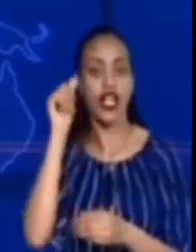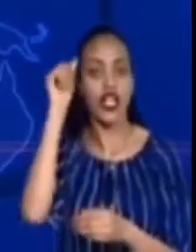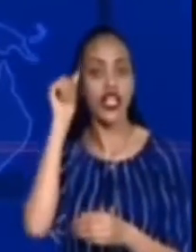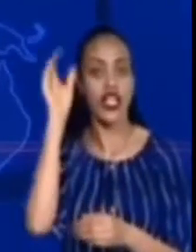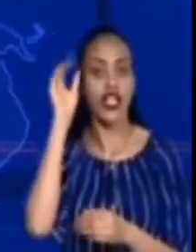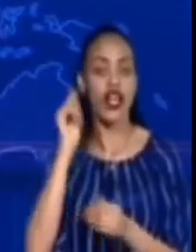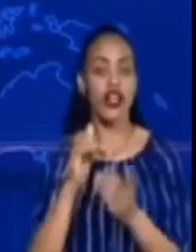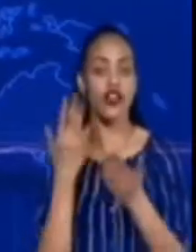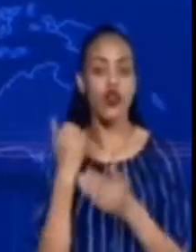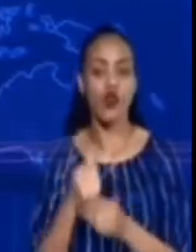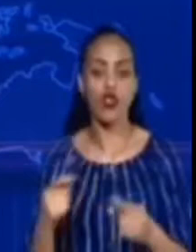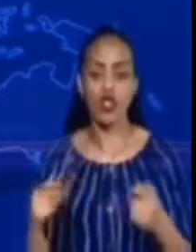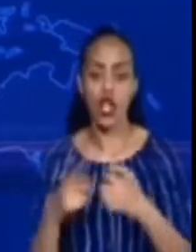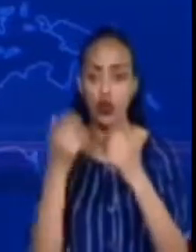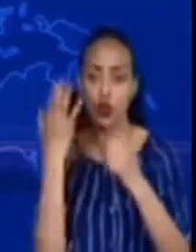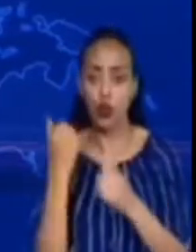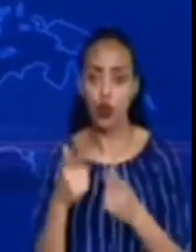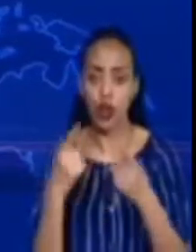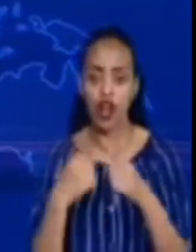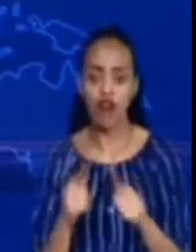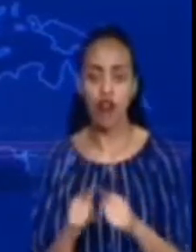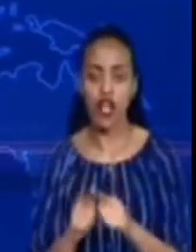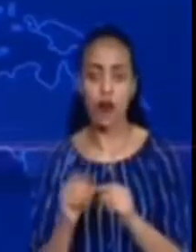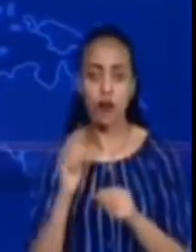ያልተከበረ በዛ ያልተከበረ